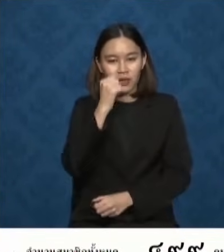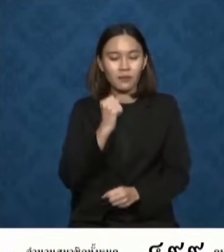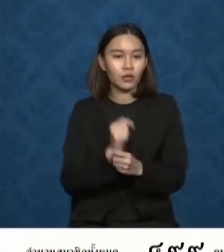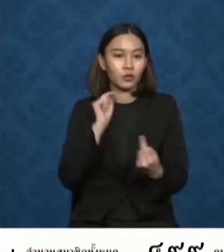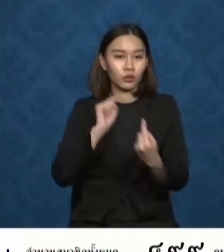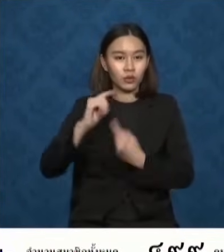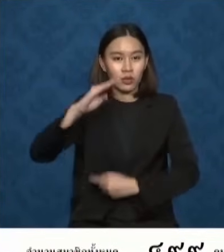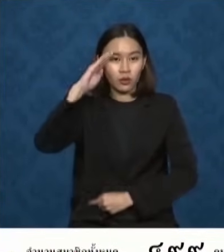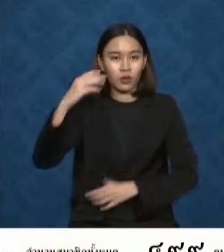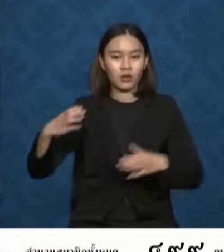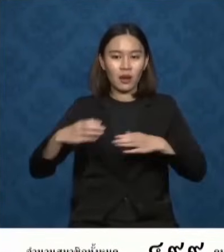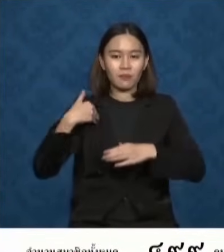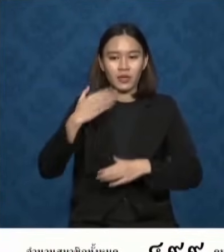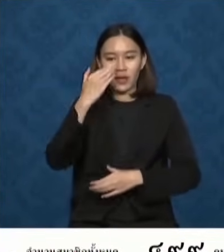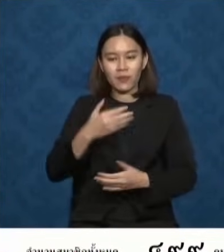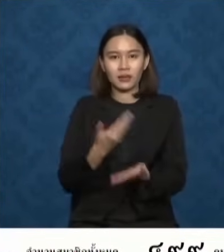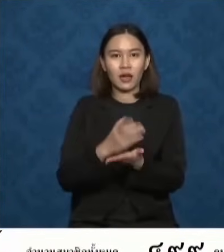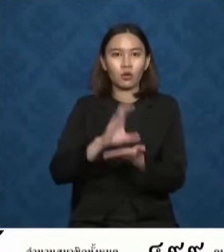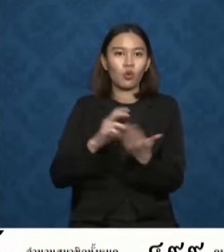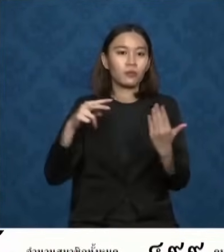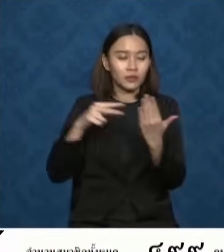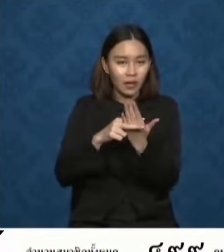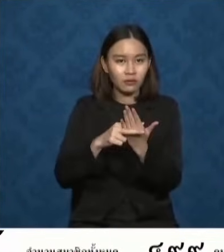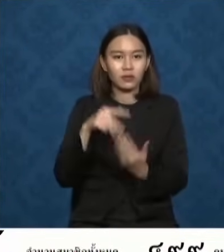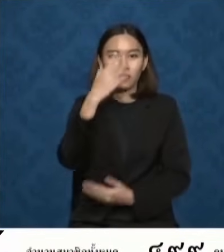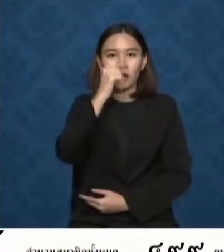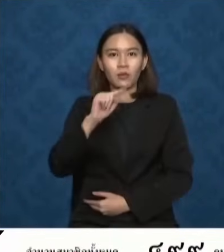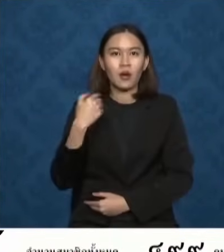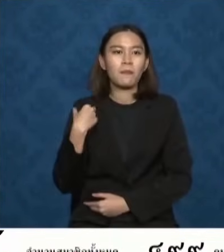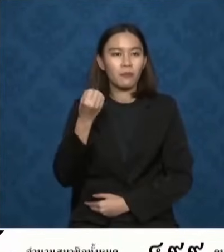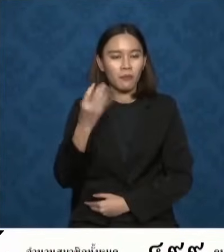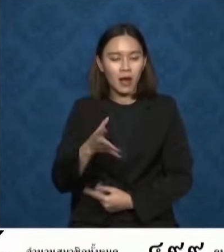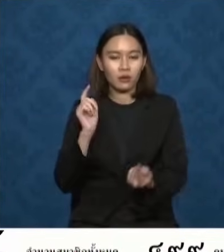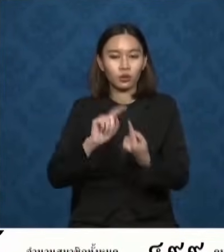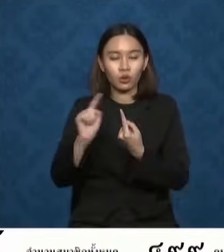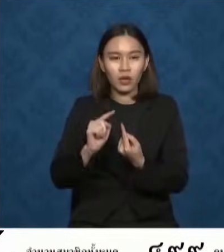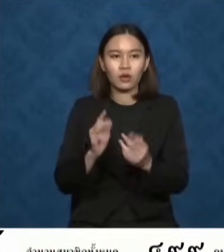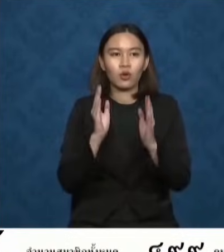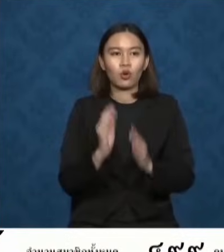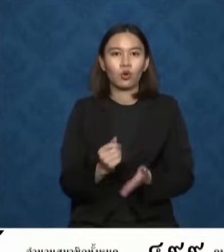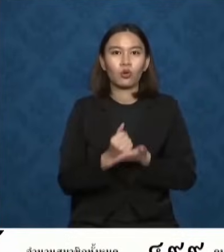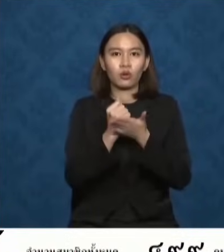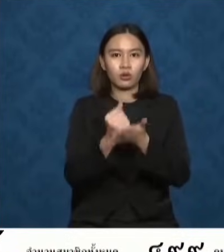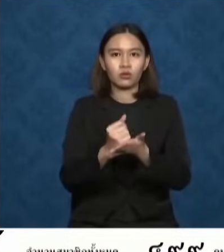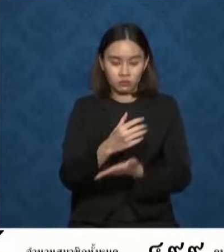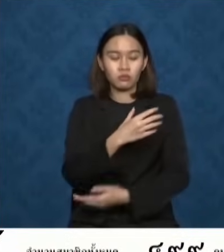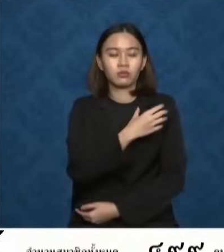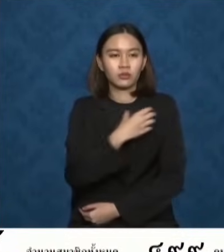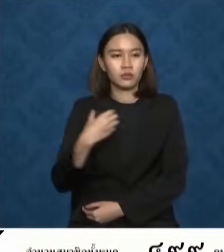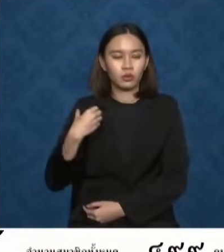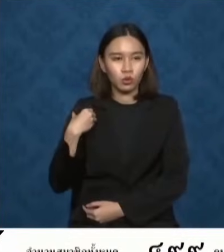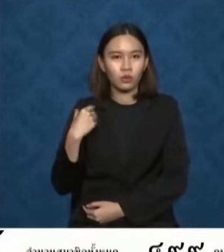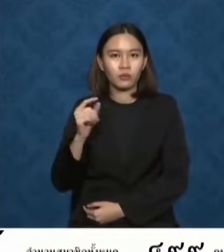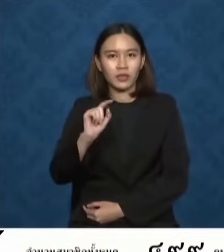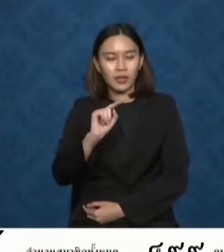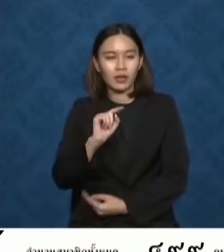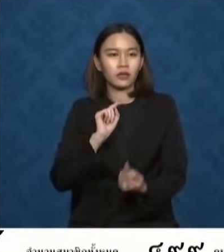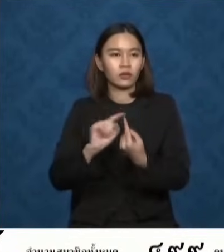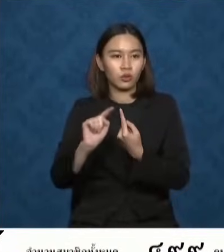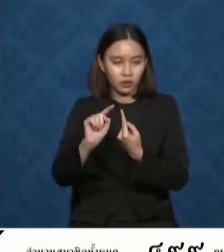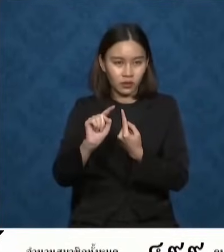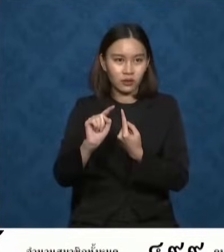องทัพทำไมไปตัดงบก็เยอะครับไปถึงเรื่องของผู้ช่วยทูตบ้างนะครับไปถึงเรื่